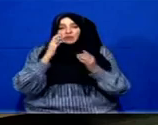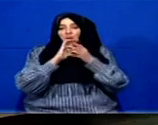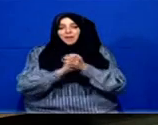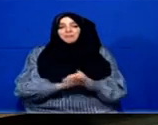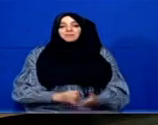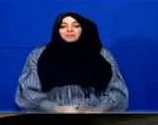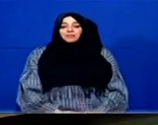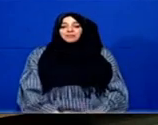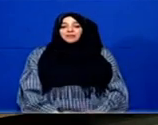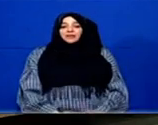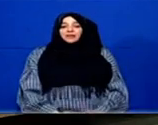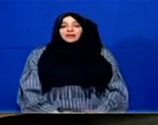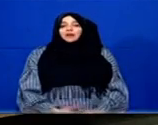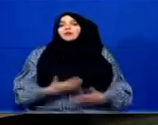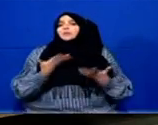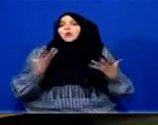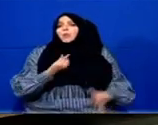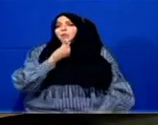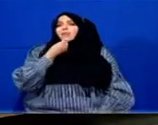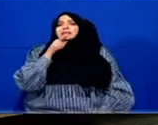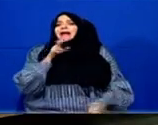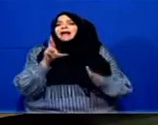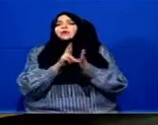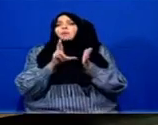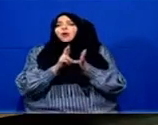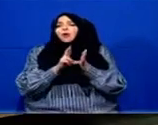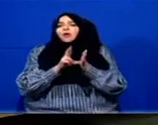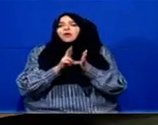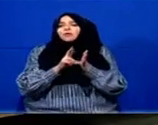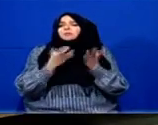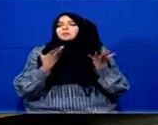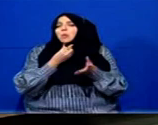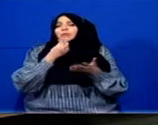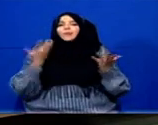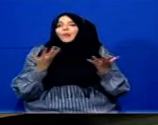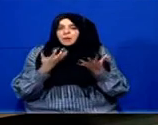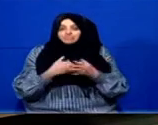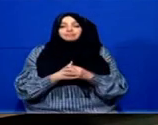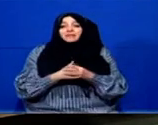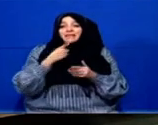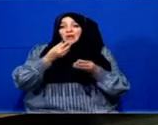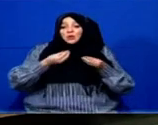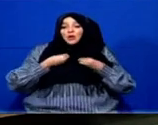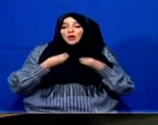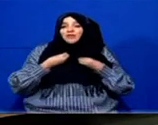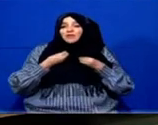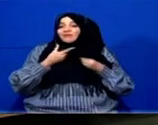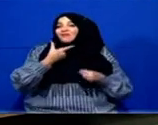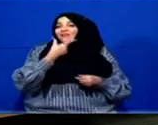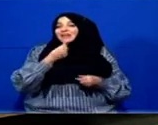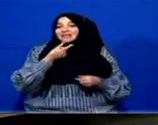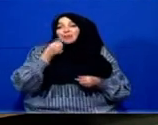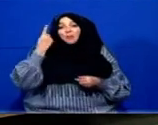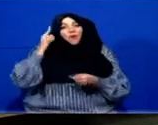من فوائد هذه القواعد الفقهيه انها تيسر الفتوى